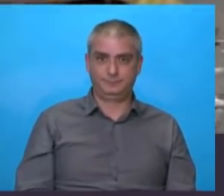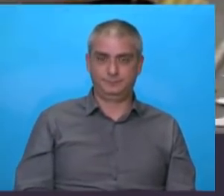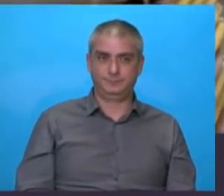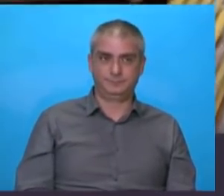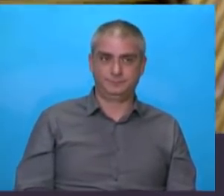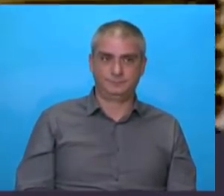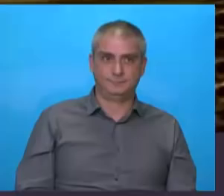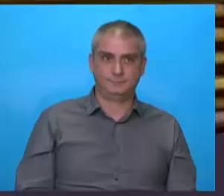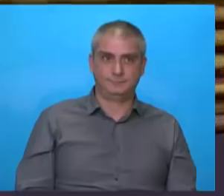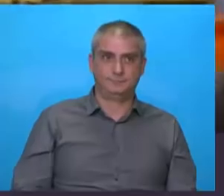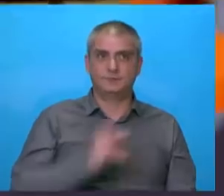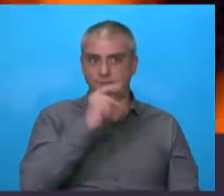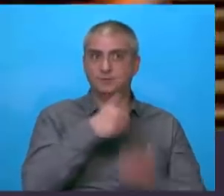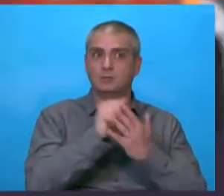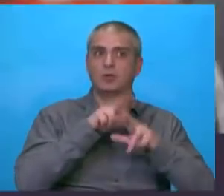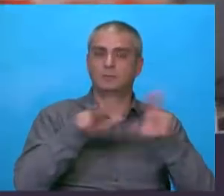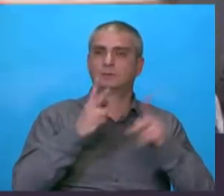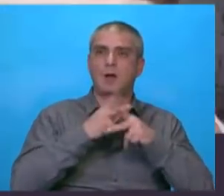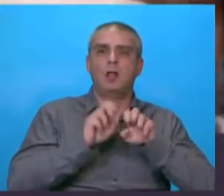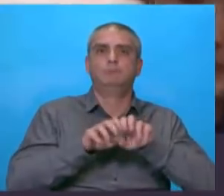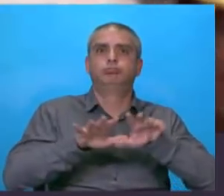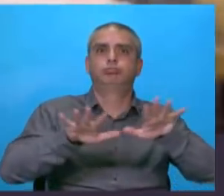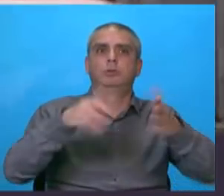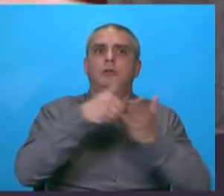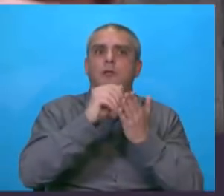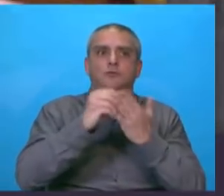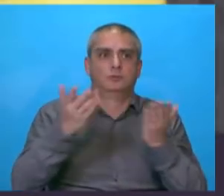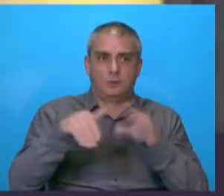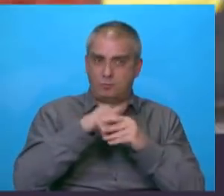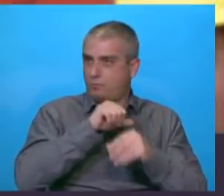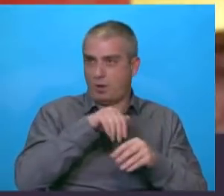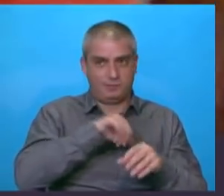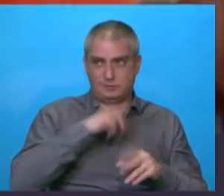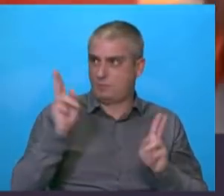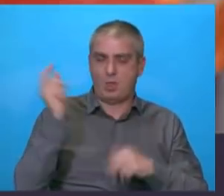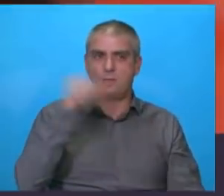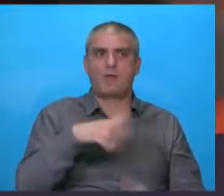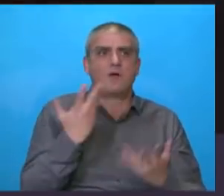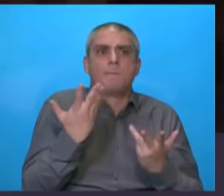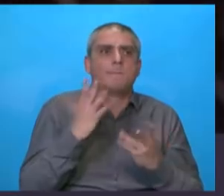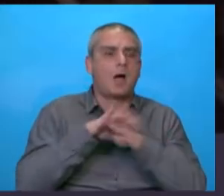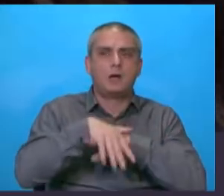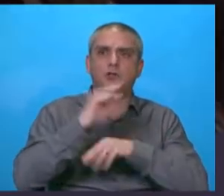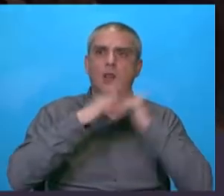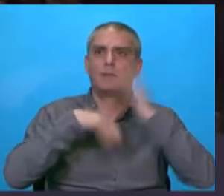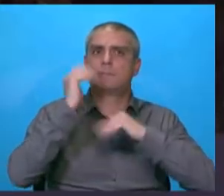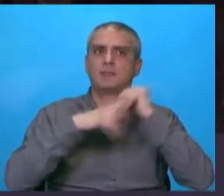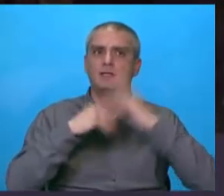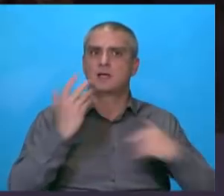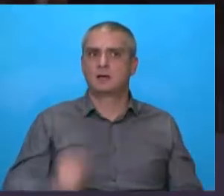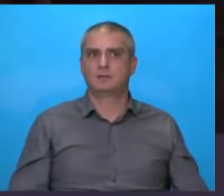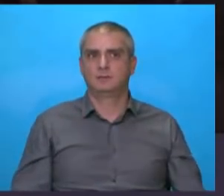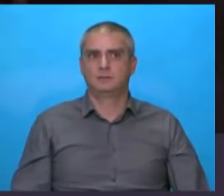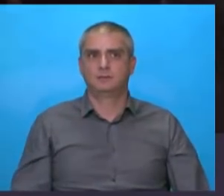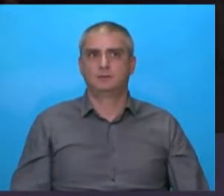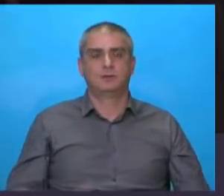אם ימשיך המצב הזה, שהמגפה תימשך, פועלים סינים לא יוכלו להגיע לארץ, מה ההשלכות של זה על ענף הבנייה? אני לא רוצה